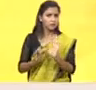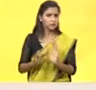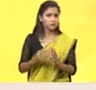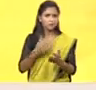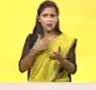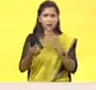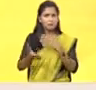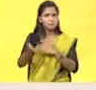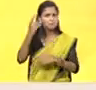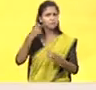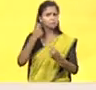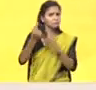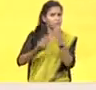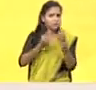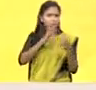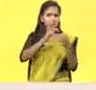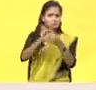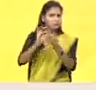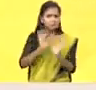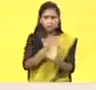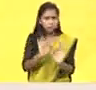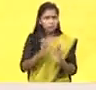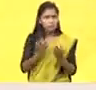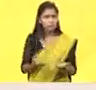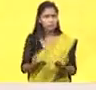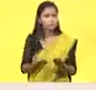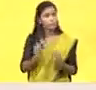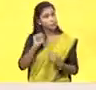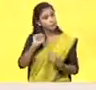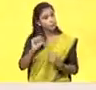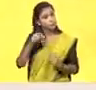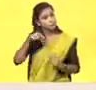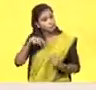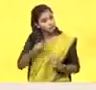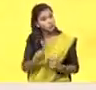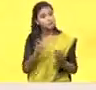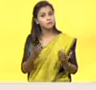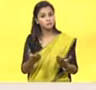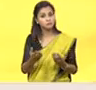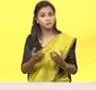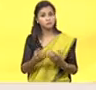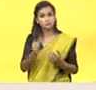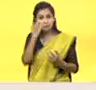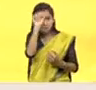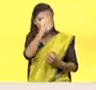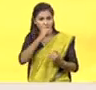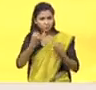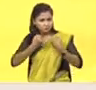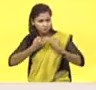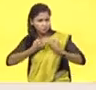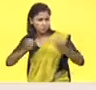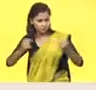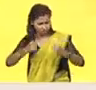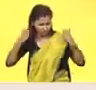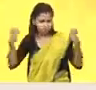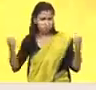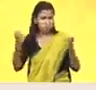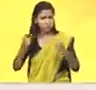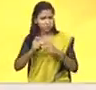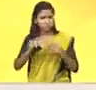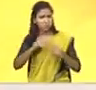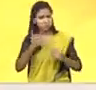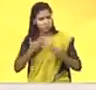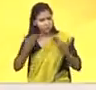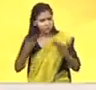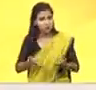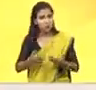कोई राजनीतिक पृष्ठभूमि नहीं थी। उन्होंने खुद को भारत की आजादी के लिए झोंक दिया था।